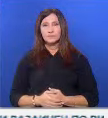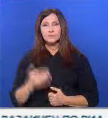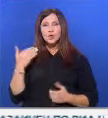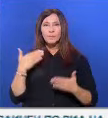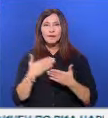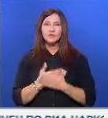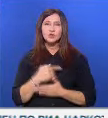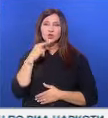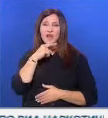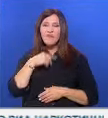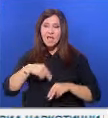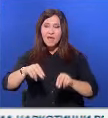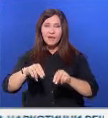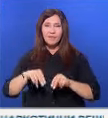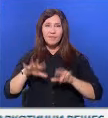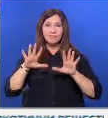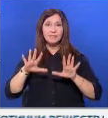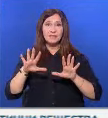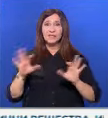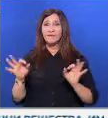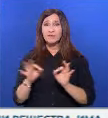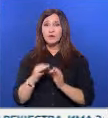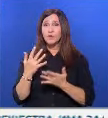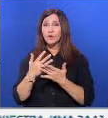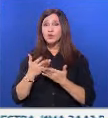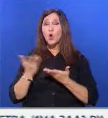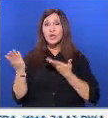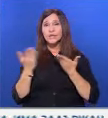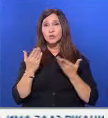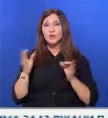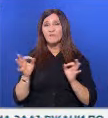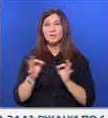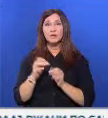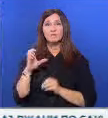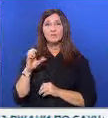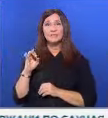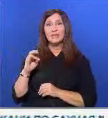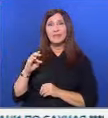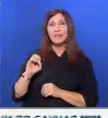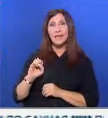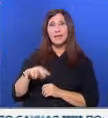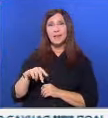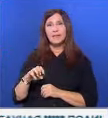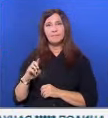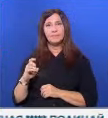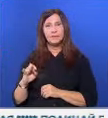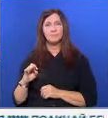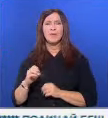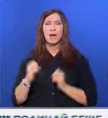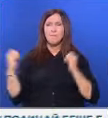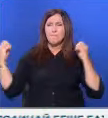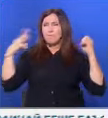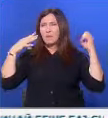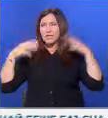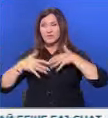Добър вечер от червения килим на 10-то издание на кинолитературния фестивал Синелибри. Бляскаво беше дефилето по него тази